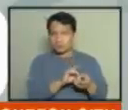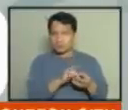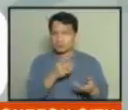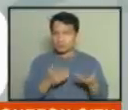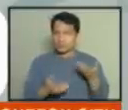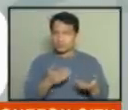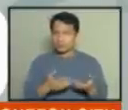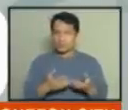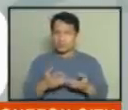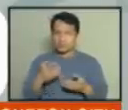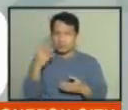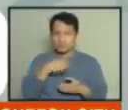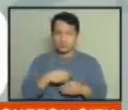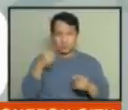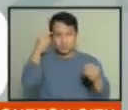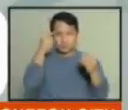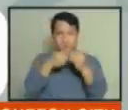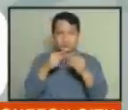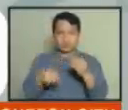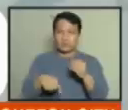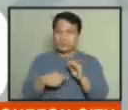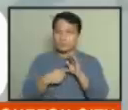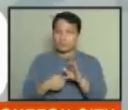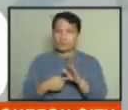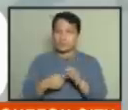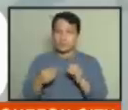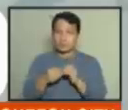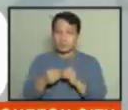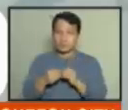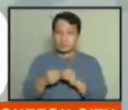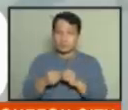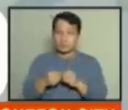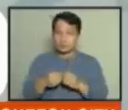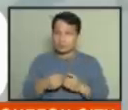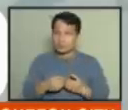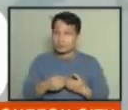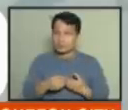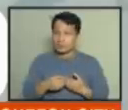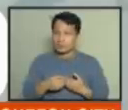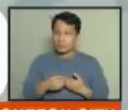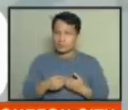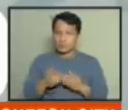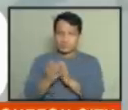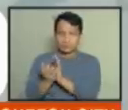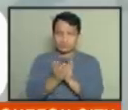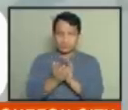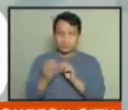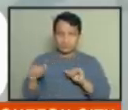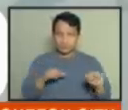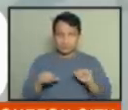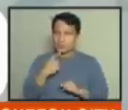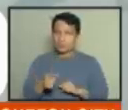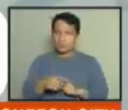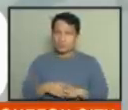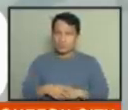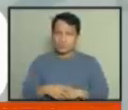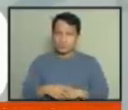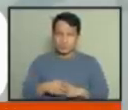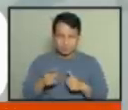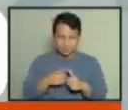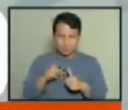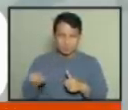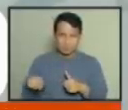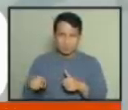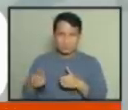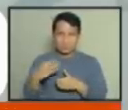Varsitarian. Kasi maganda po yung objective ng Cavite Varsitarian. It's more of civic and community activity, actually. Ang ano lang po,